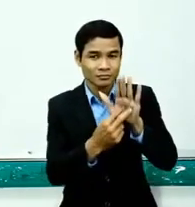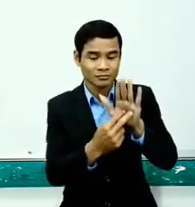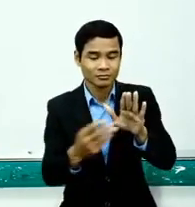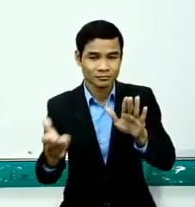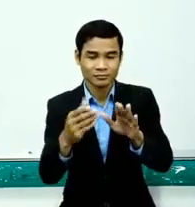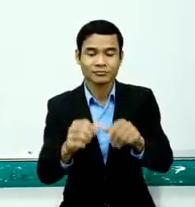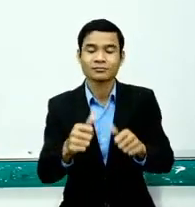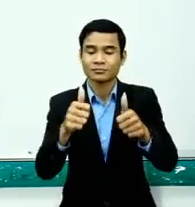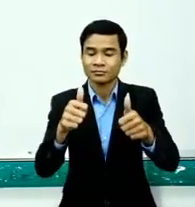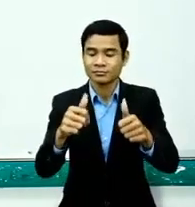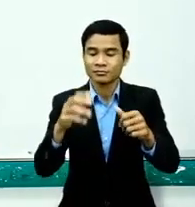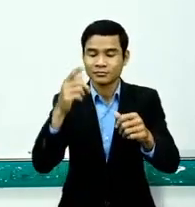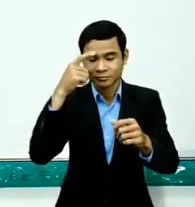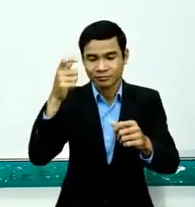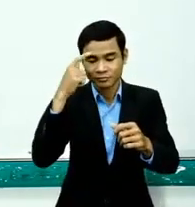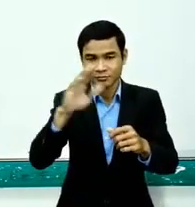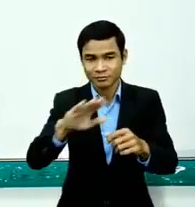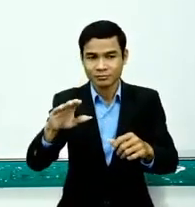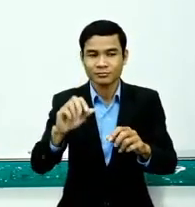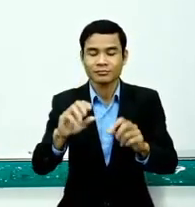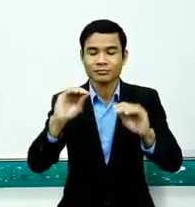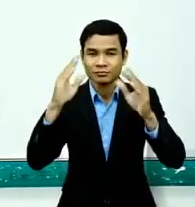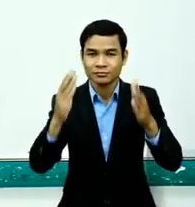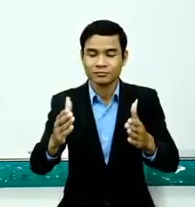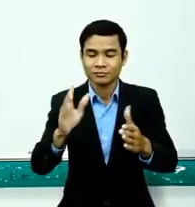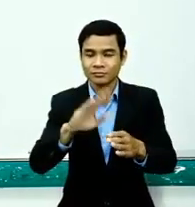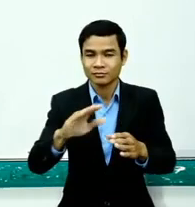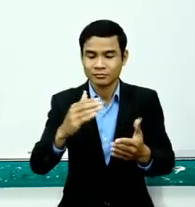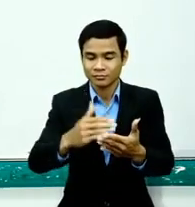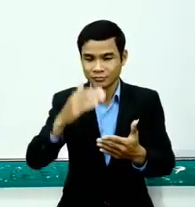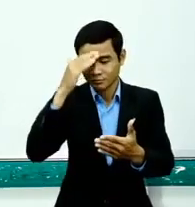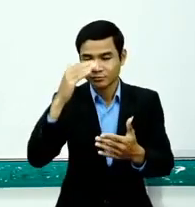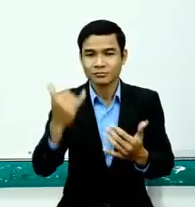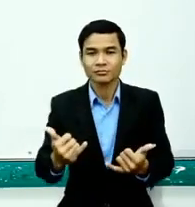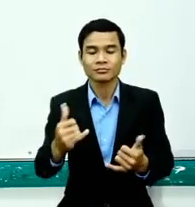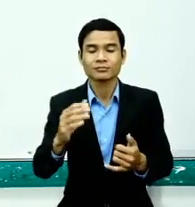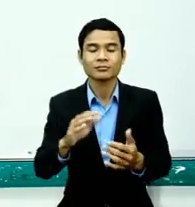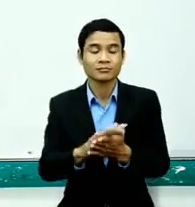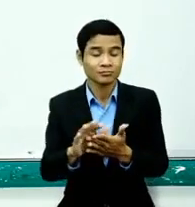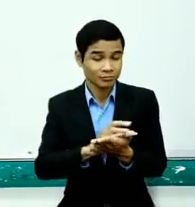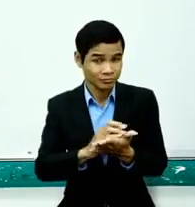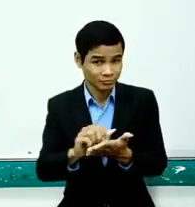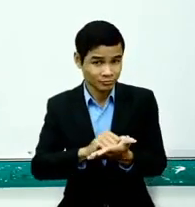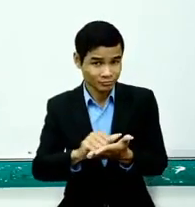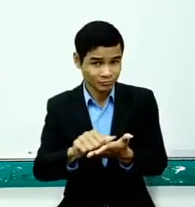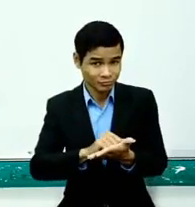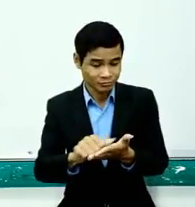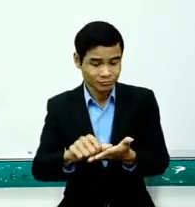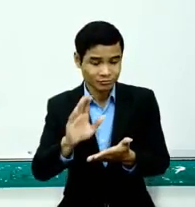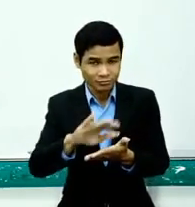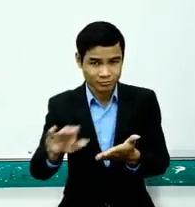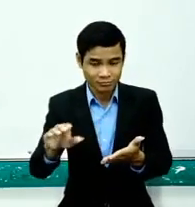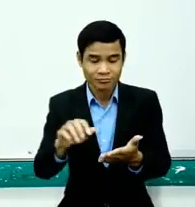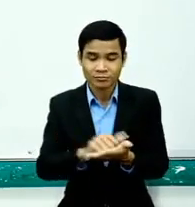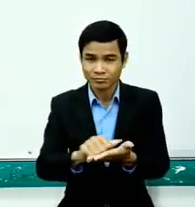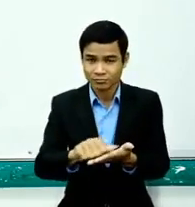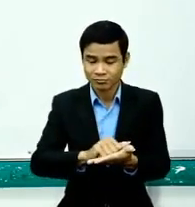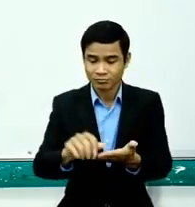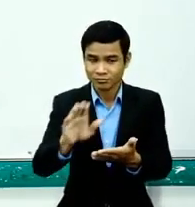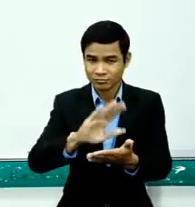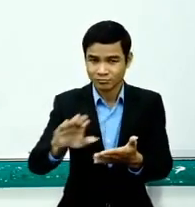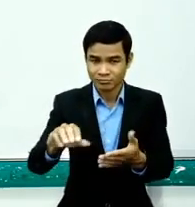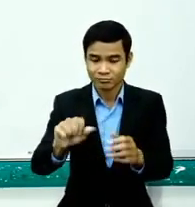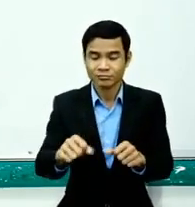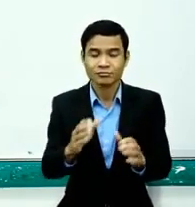ចាពូកែមែនទែនណាកូនកូនរបស់អ្នកគ្រូឥឡូវកូនកូនលុបចាលុបក្តារឈ្នួនរបស់កូន